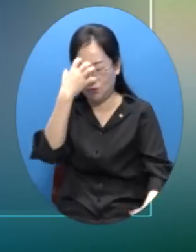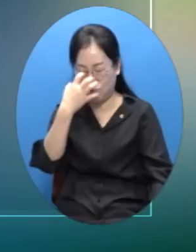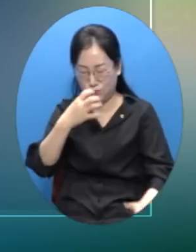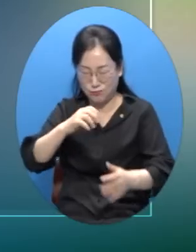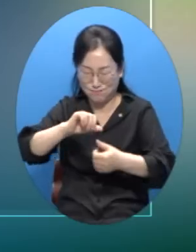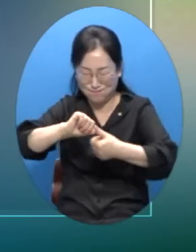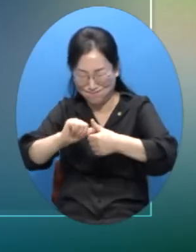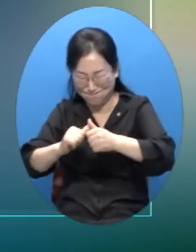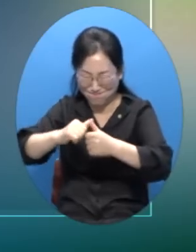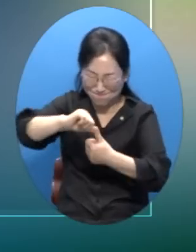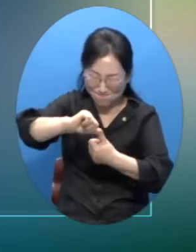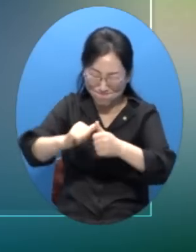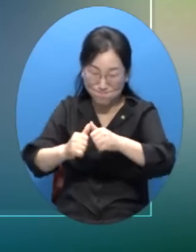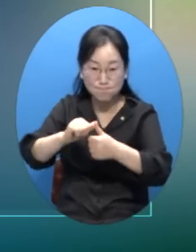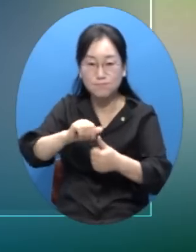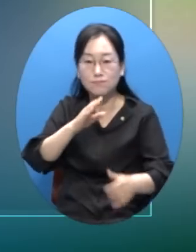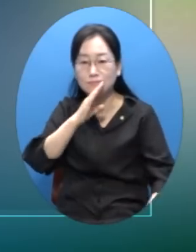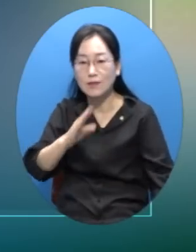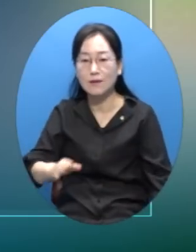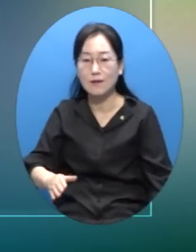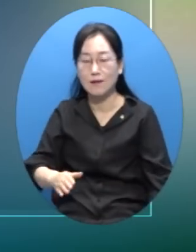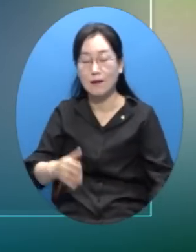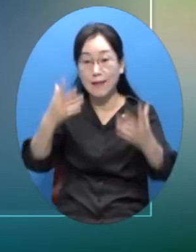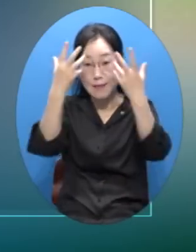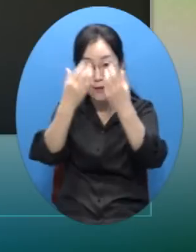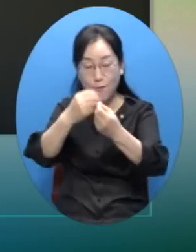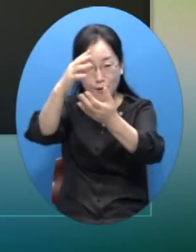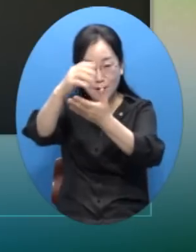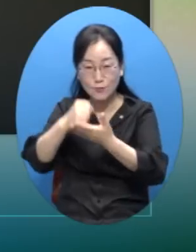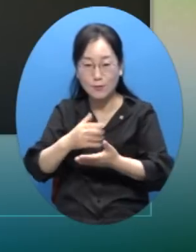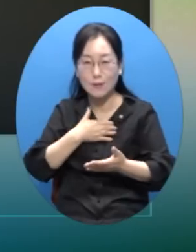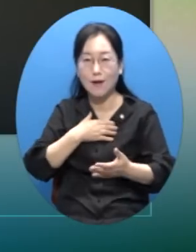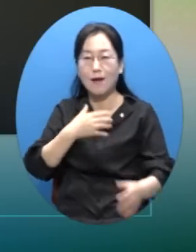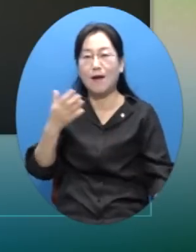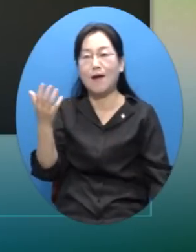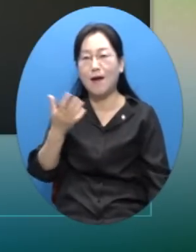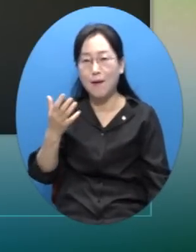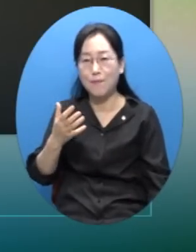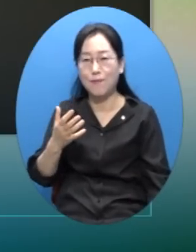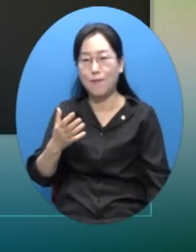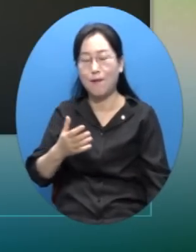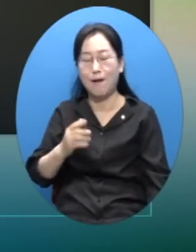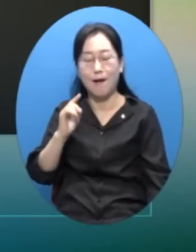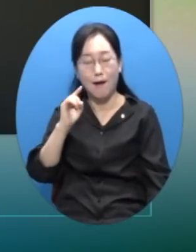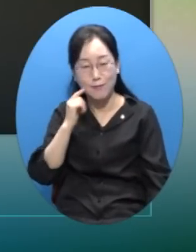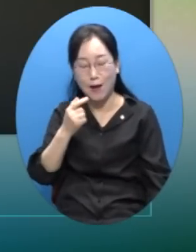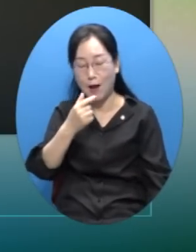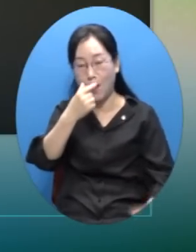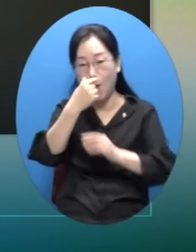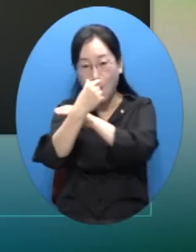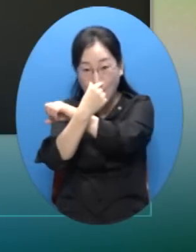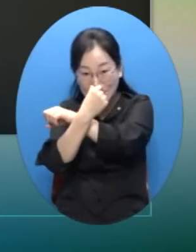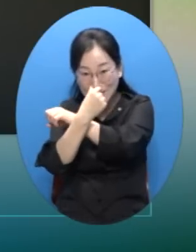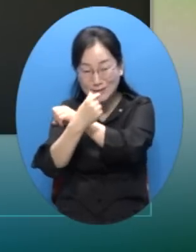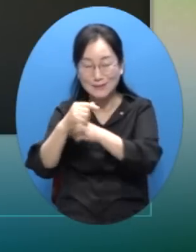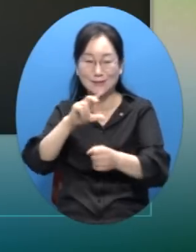그 내용을 나의 아프고 아름다운 코끼리라는 책으로 책을 제목으로